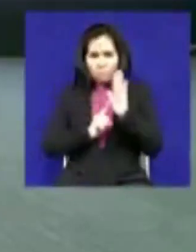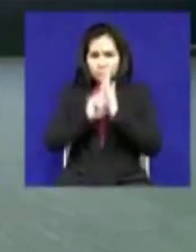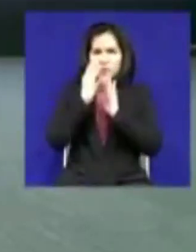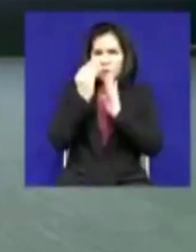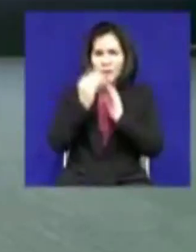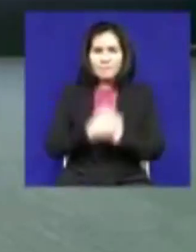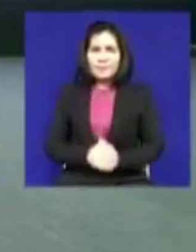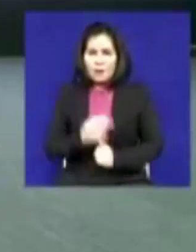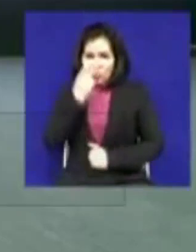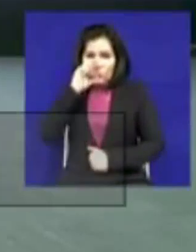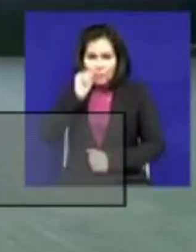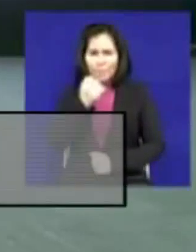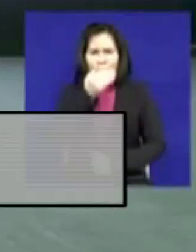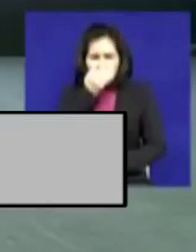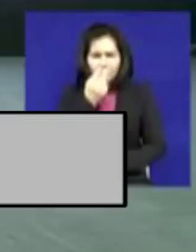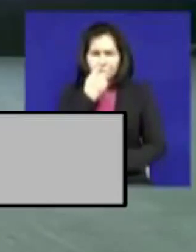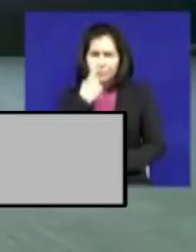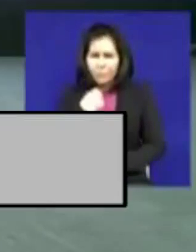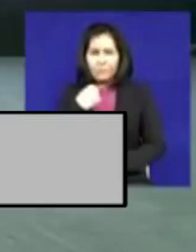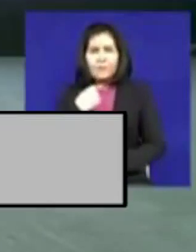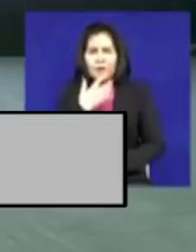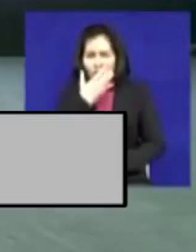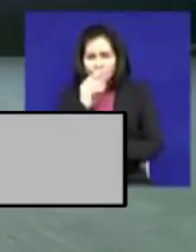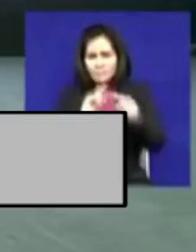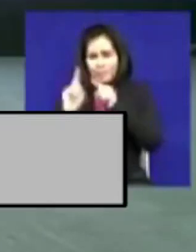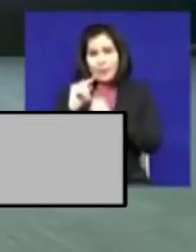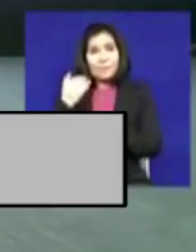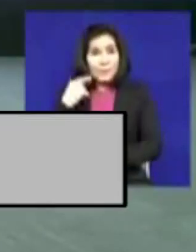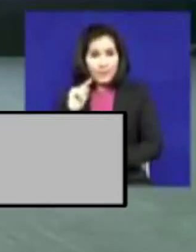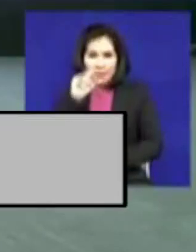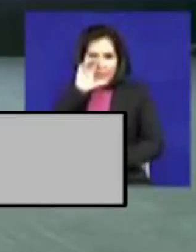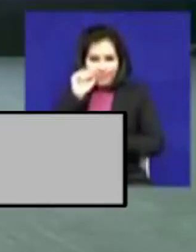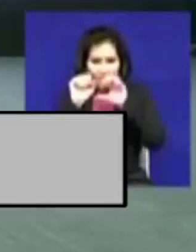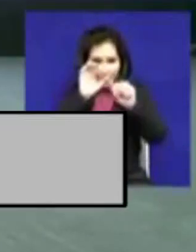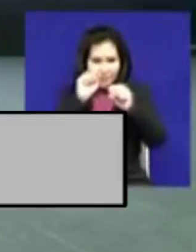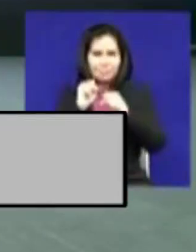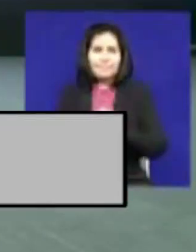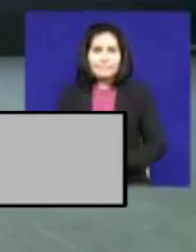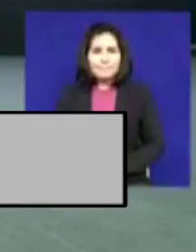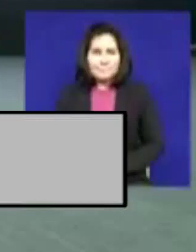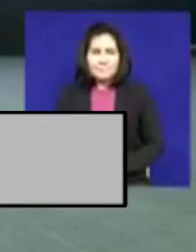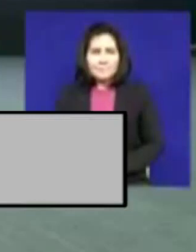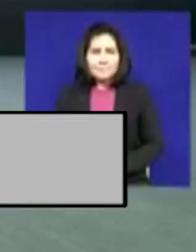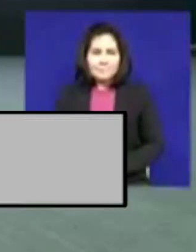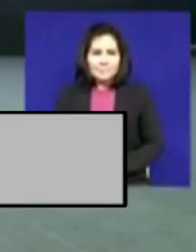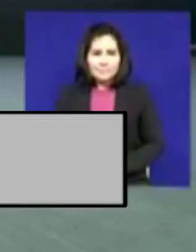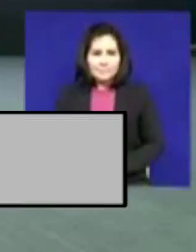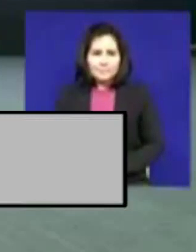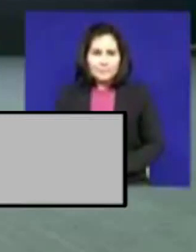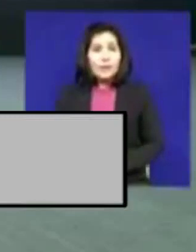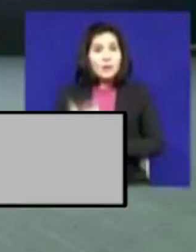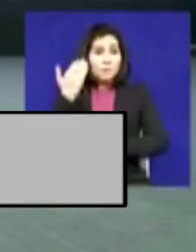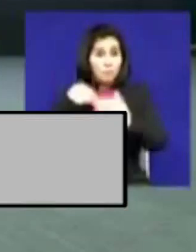งนะครับของโรคระบบทางเดินหายใจกับในเรื่องของปอดอักเสบแต่สิ่งหนึ่งที่เรากำหนดในเรื่องของตัวประวั